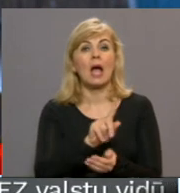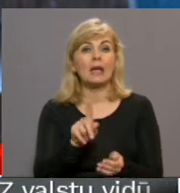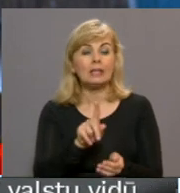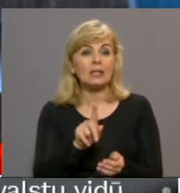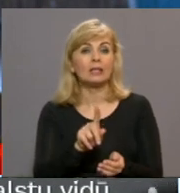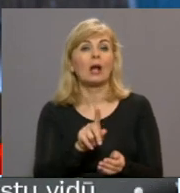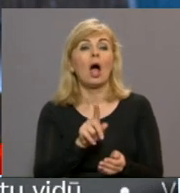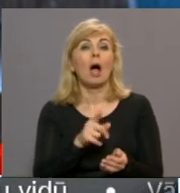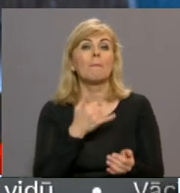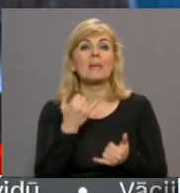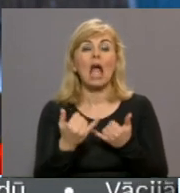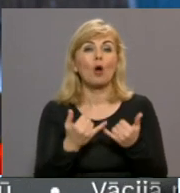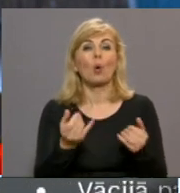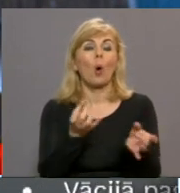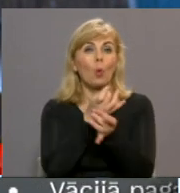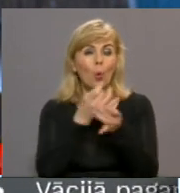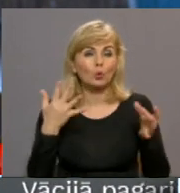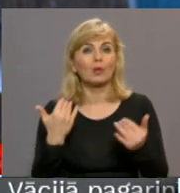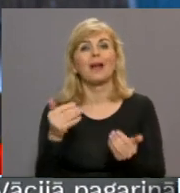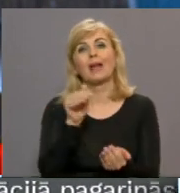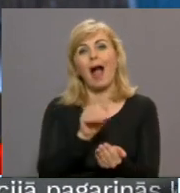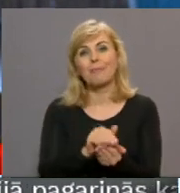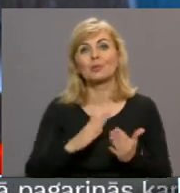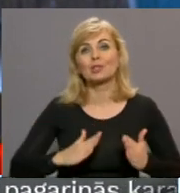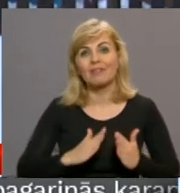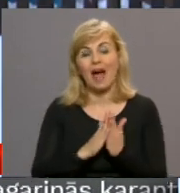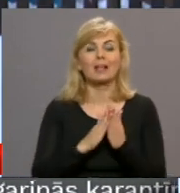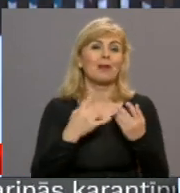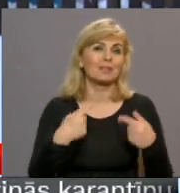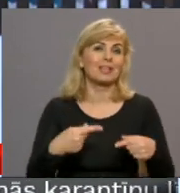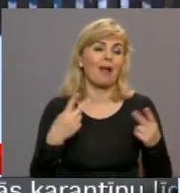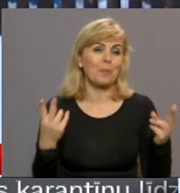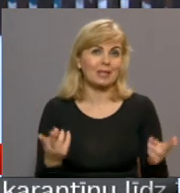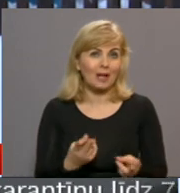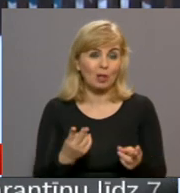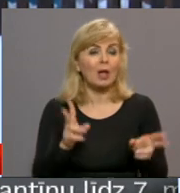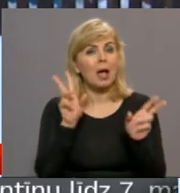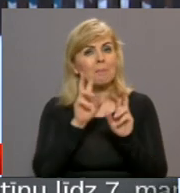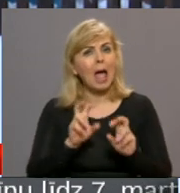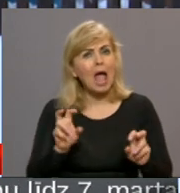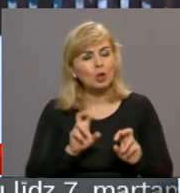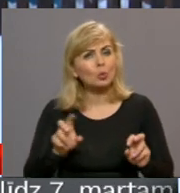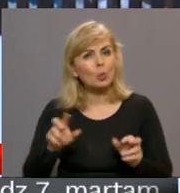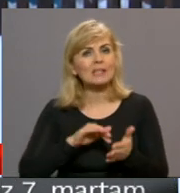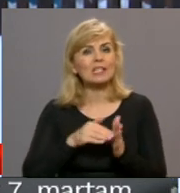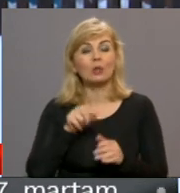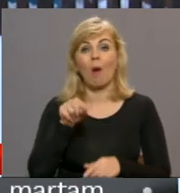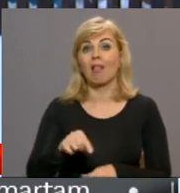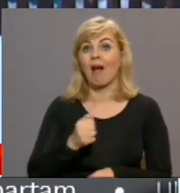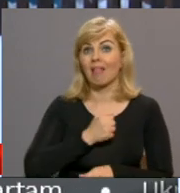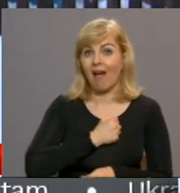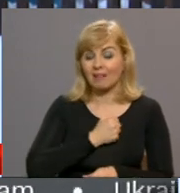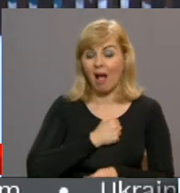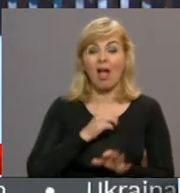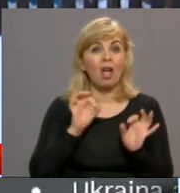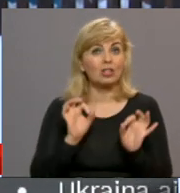kā cilvēku kapsētās ar kapu svētkiem un dažādām citām tradīcijām. Un pētot šo situāciju, kas ir Latgalēs, saskāros ar to, kur ir